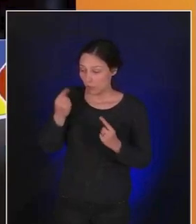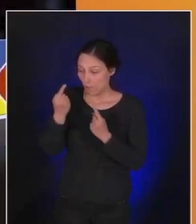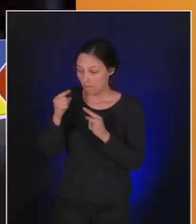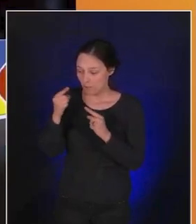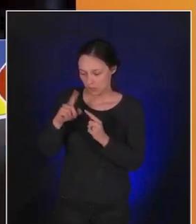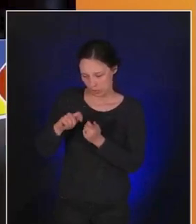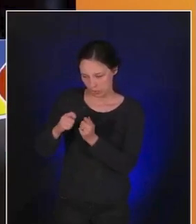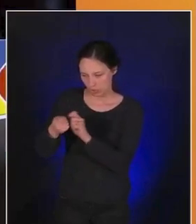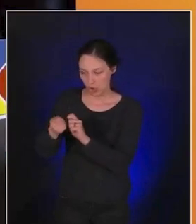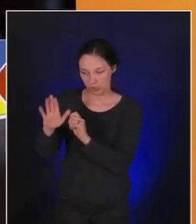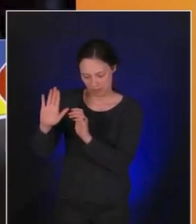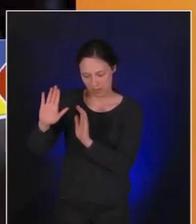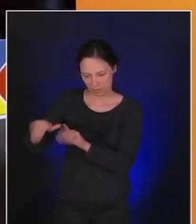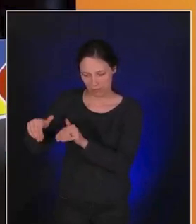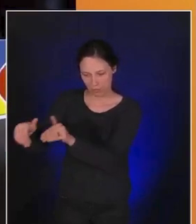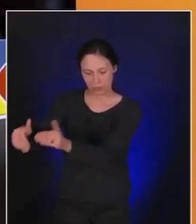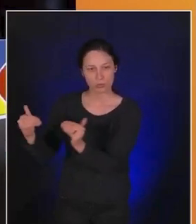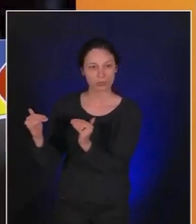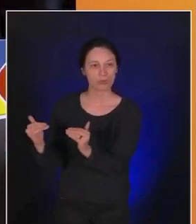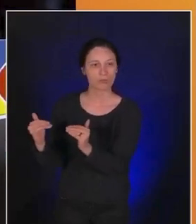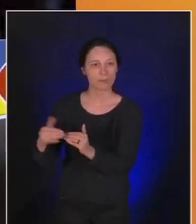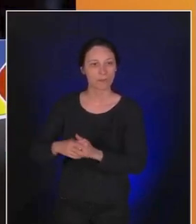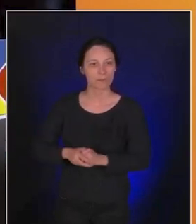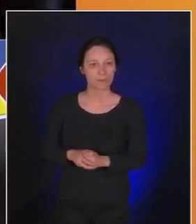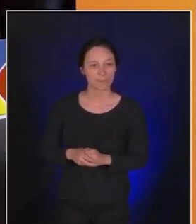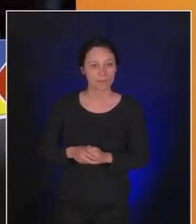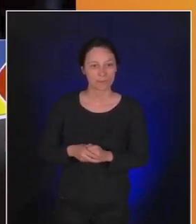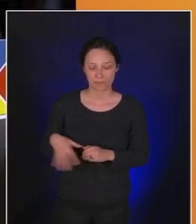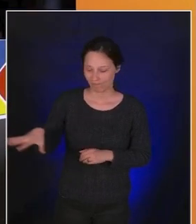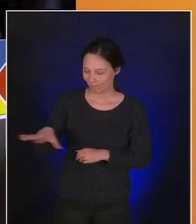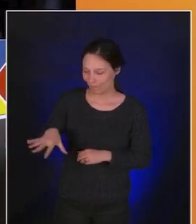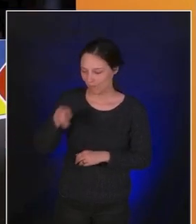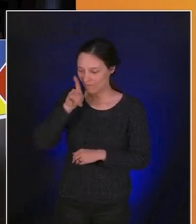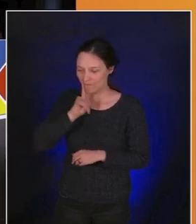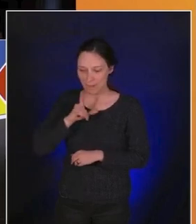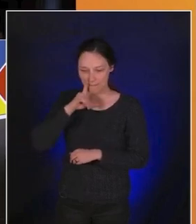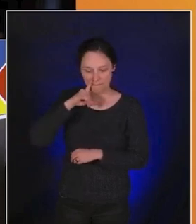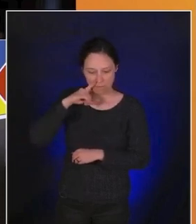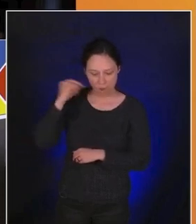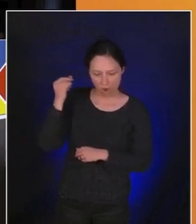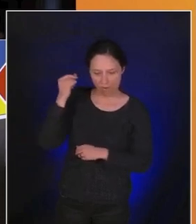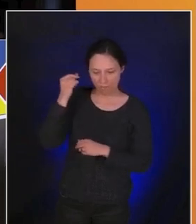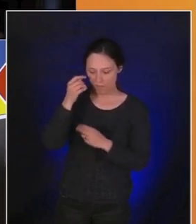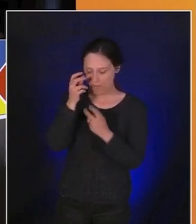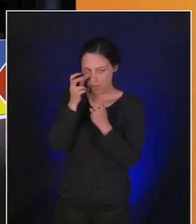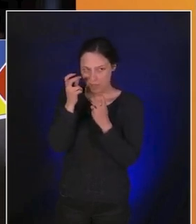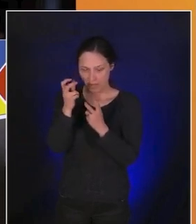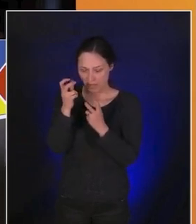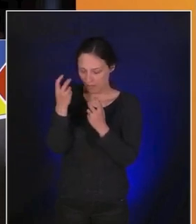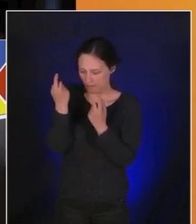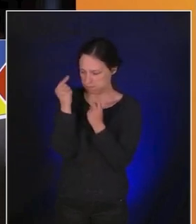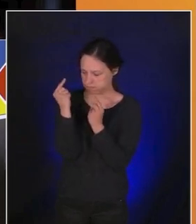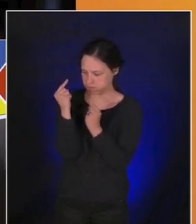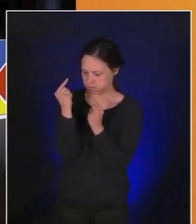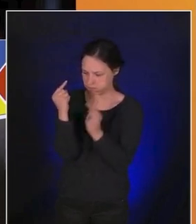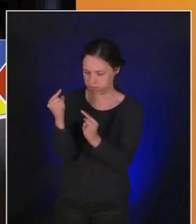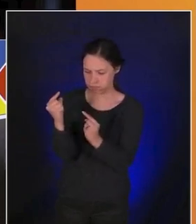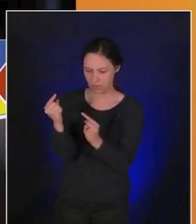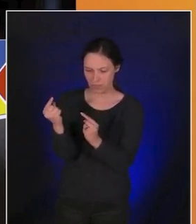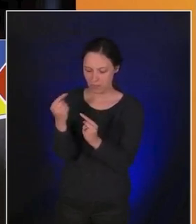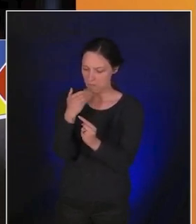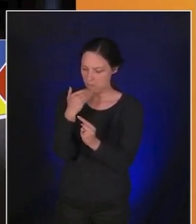les aspirations des femmes et des hommes en révolte restent inconciliables avec le régime